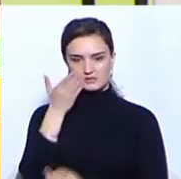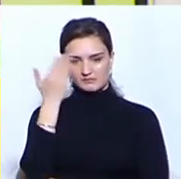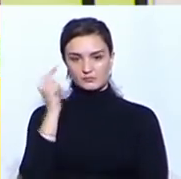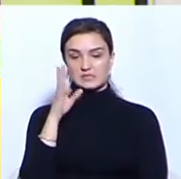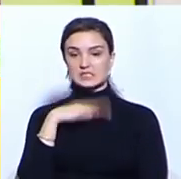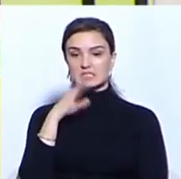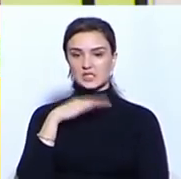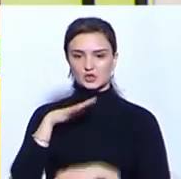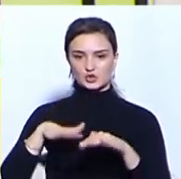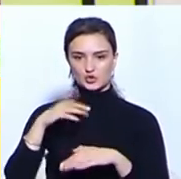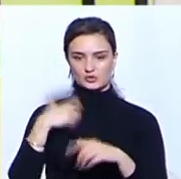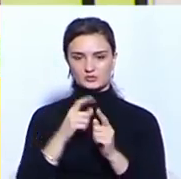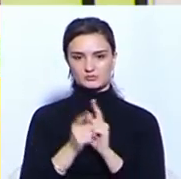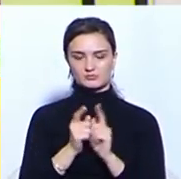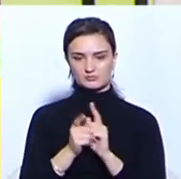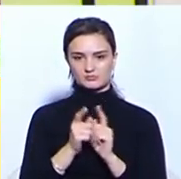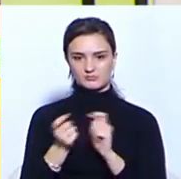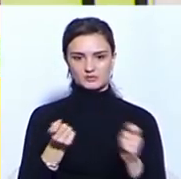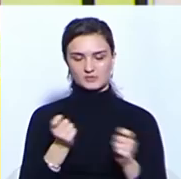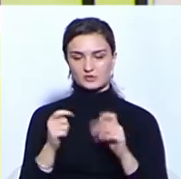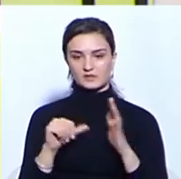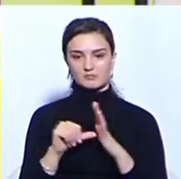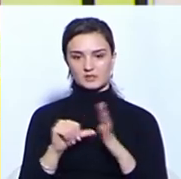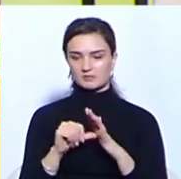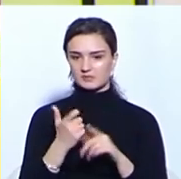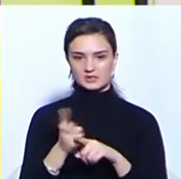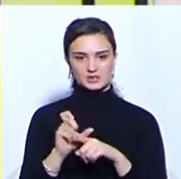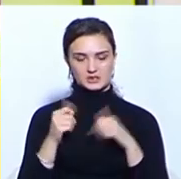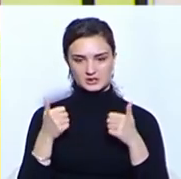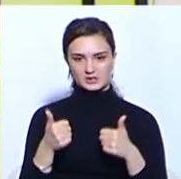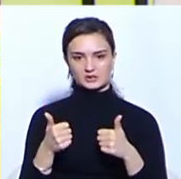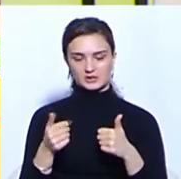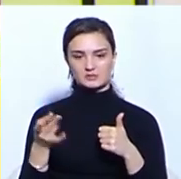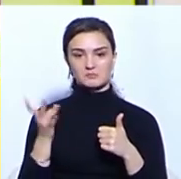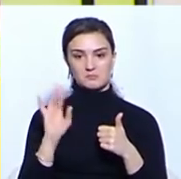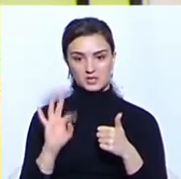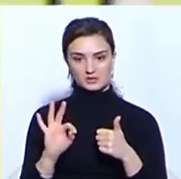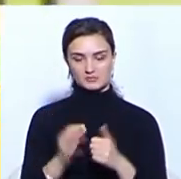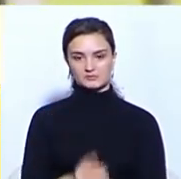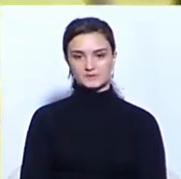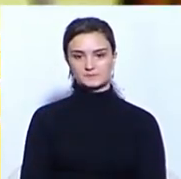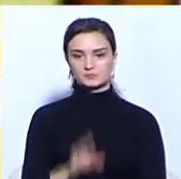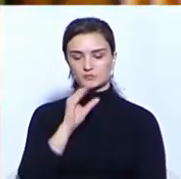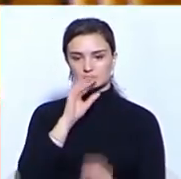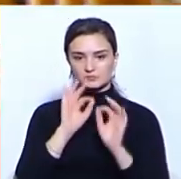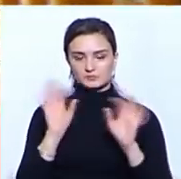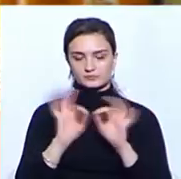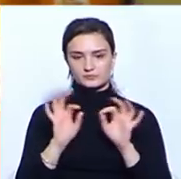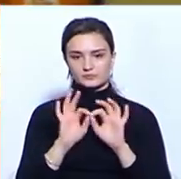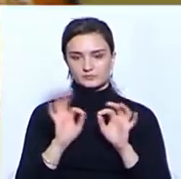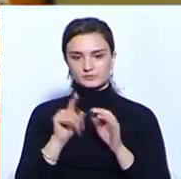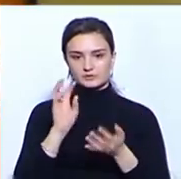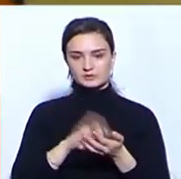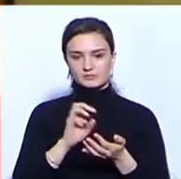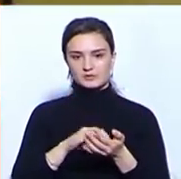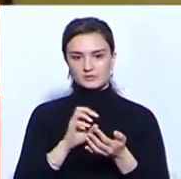რომ წყალი წონის კორექციაში და წონის მართვაში გვეხმარება ძალიან კარგად, თუმცა როდესაც ვლაპარაკობთ ეგრეთ წოდებულ